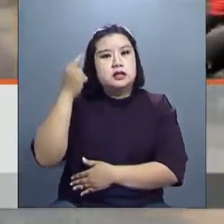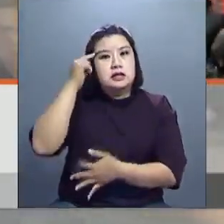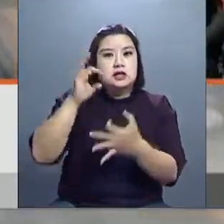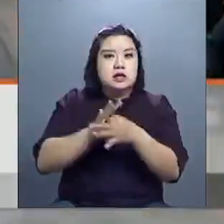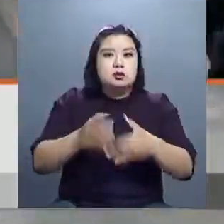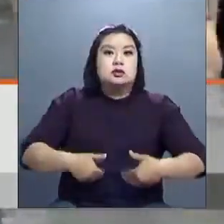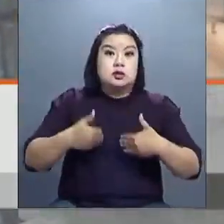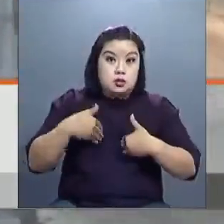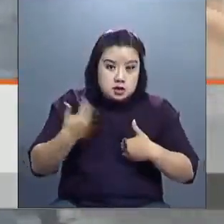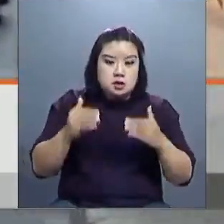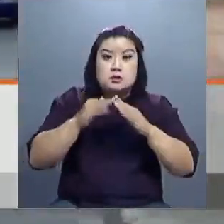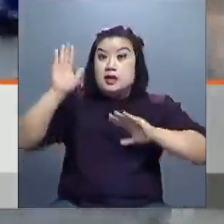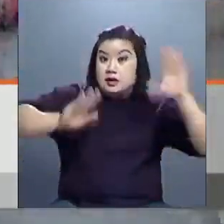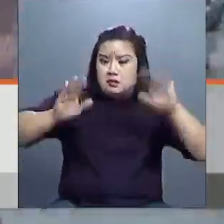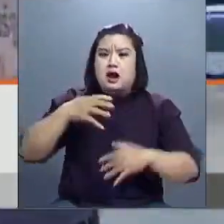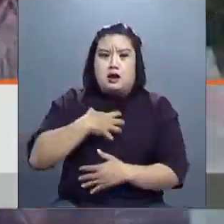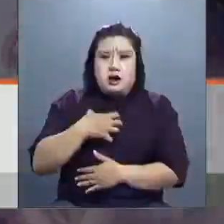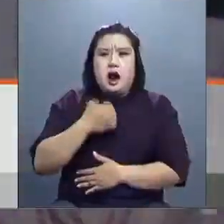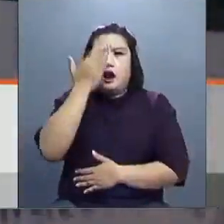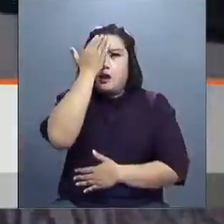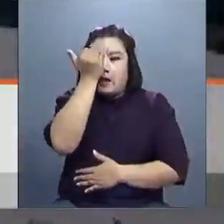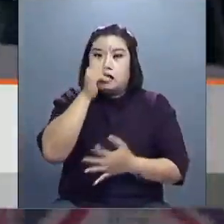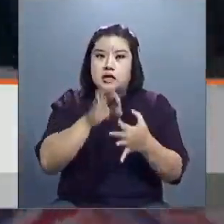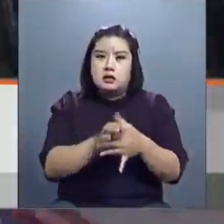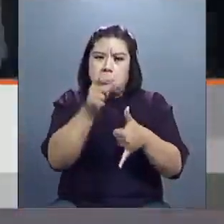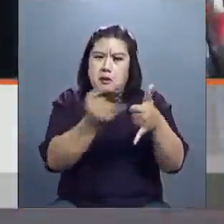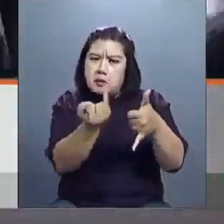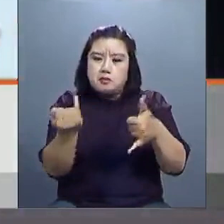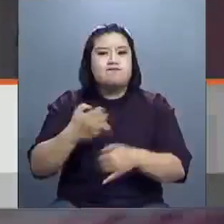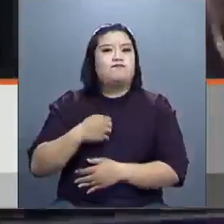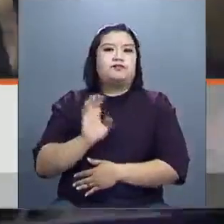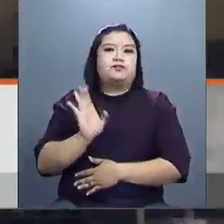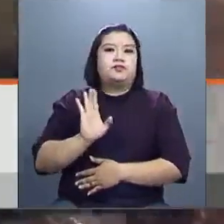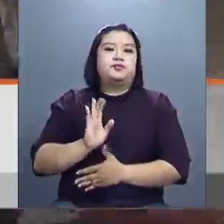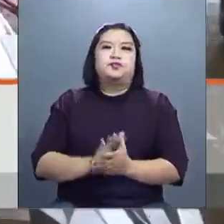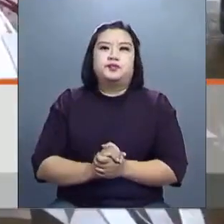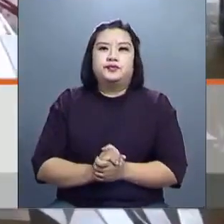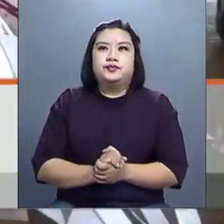ธิปไตยและความถูกต้องไม่ทำในสิ่งไม่บังควรเป็นอันขาด